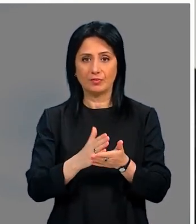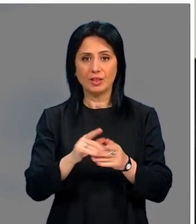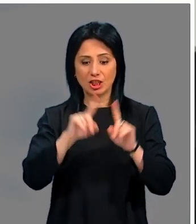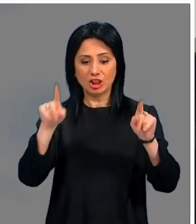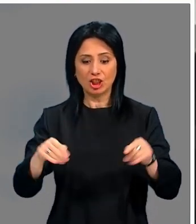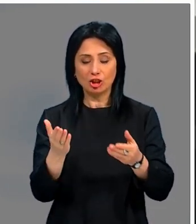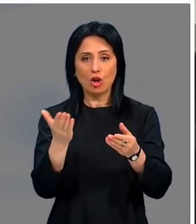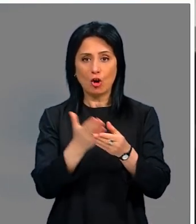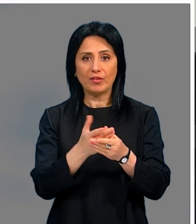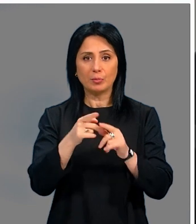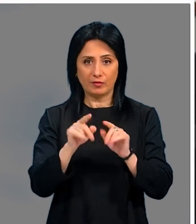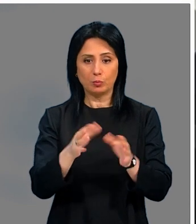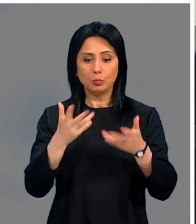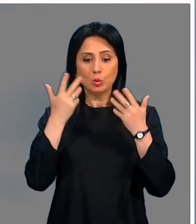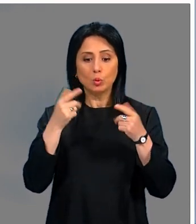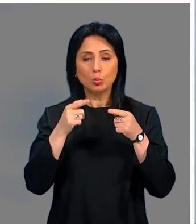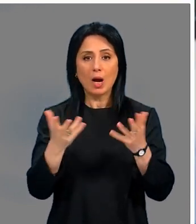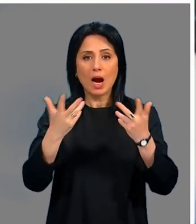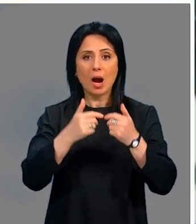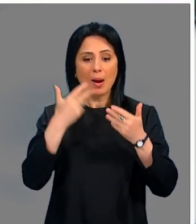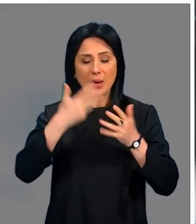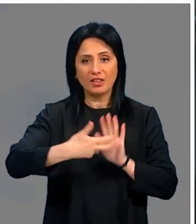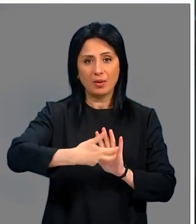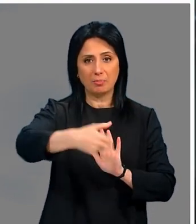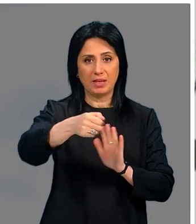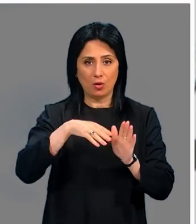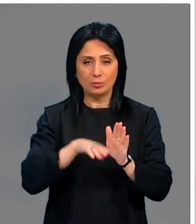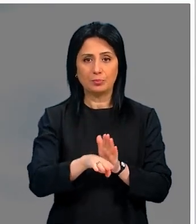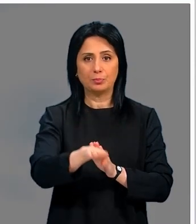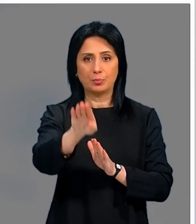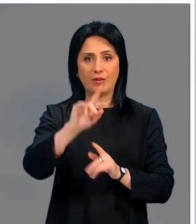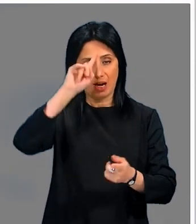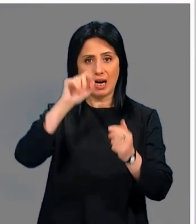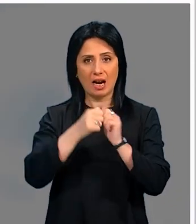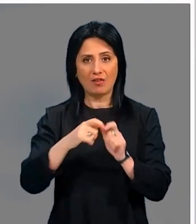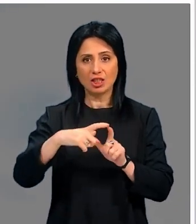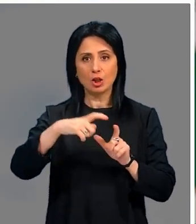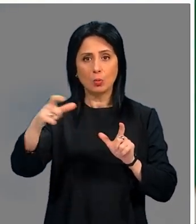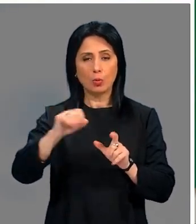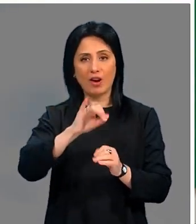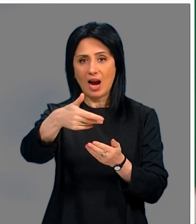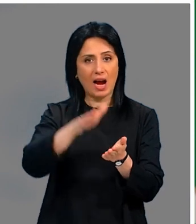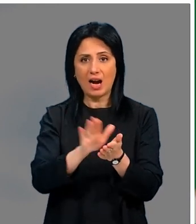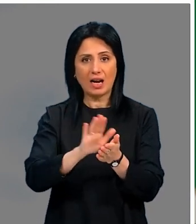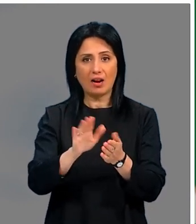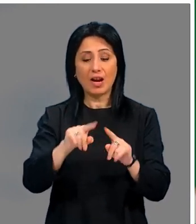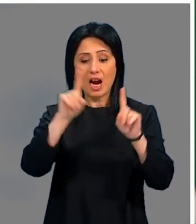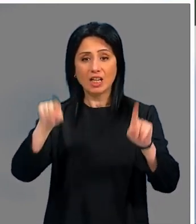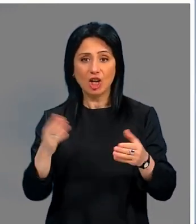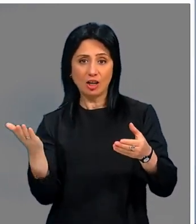շրջանակ ծրարը։ Թույլ պահեք շրջանակ ծրարը, որպեսզի սարքը հեշտությամբ ընդունի քվեաթերթիկը։ Հիշիր, քվեաթերթիկը չծալես զետեղ իր